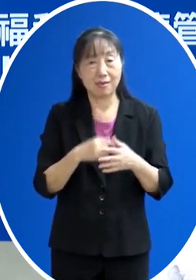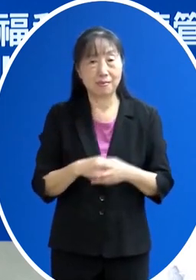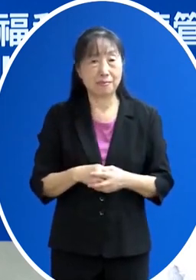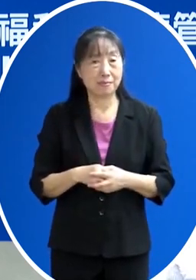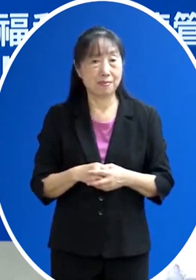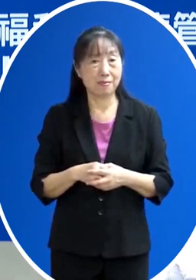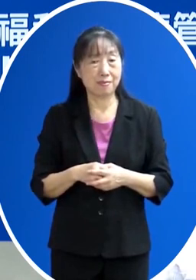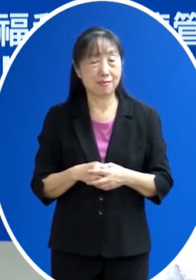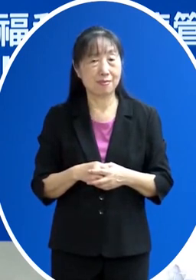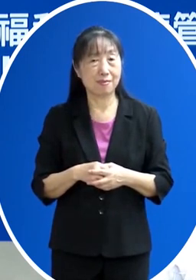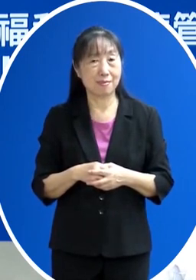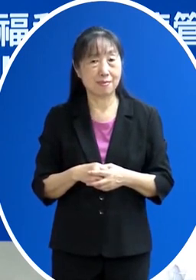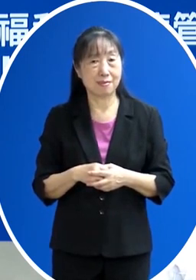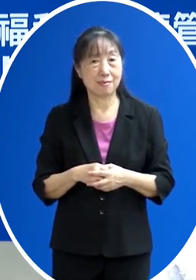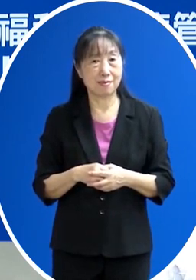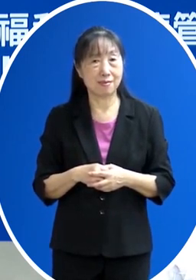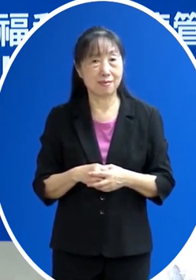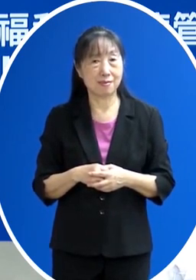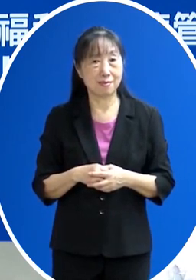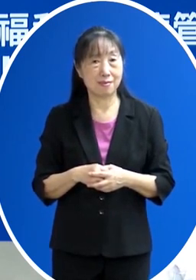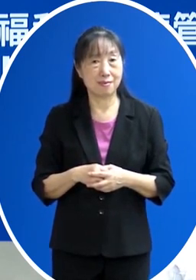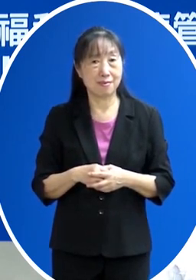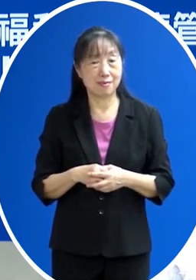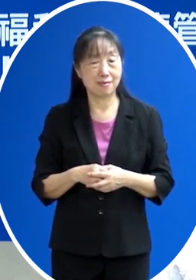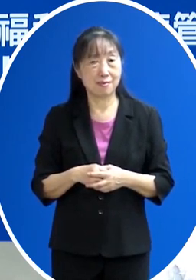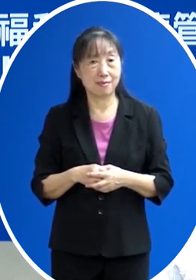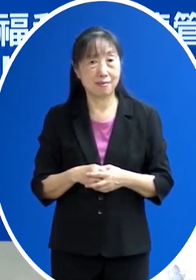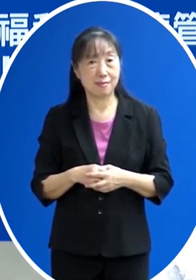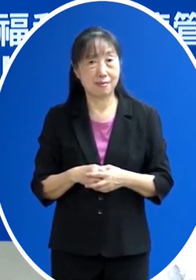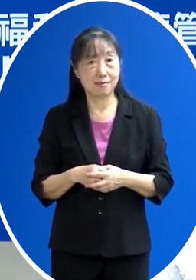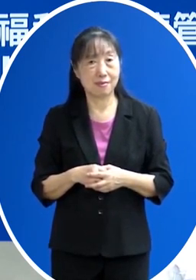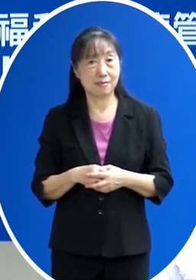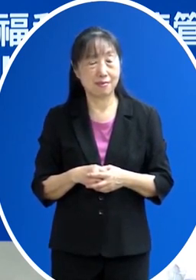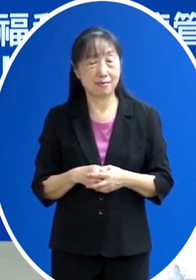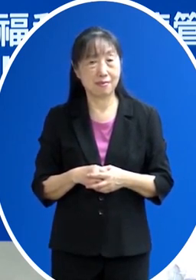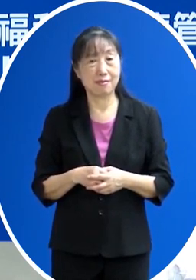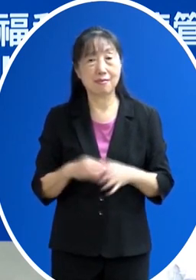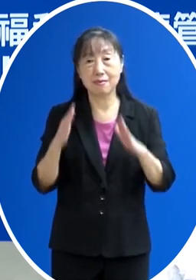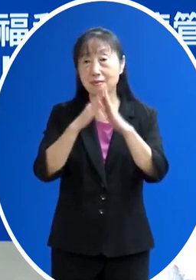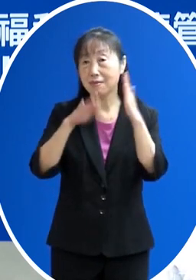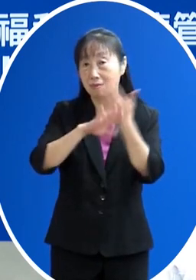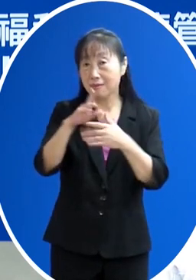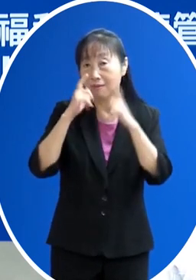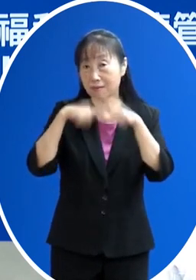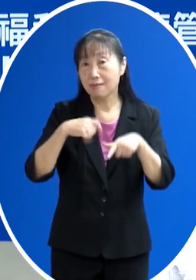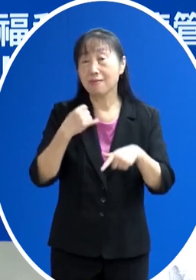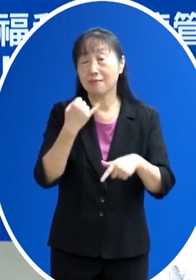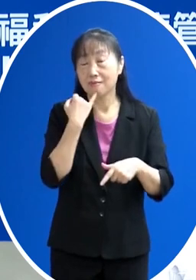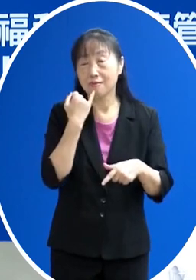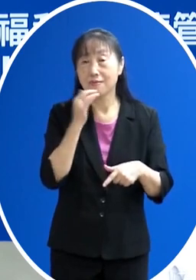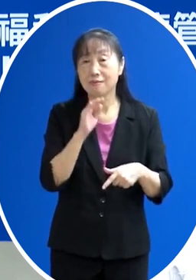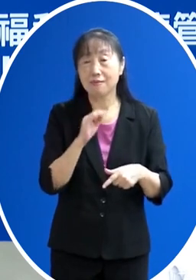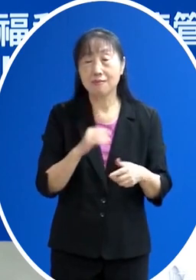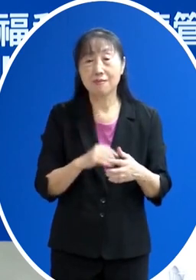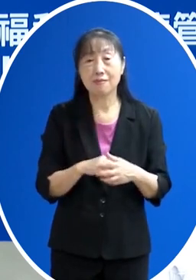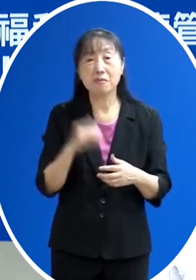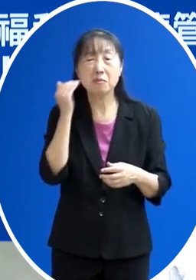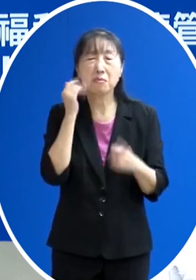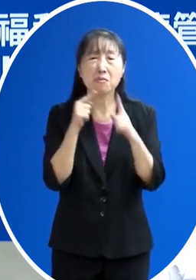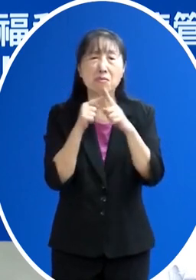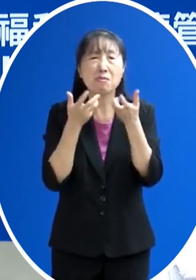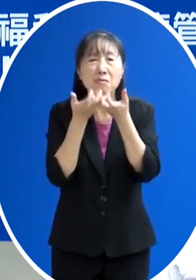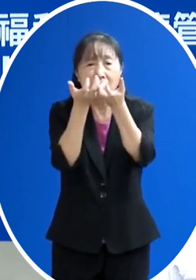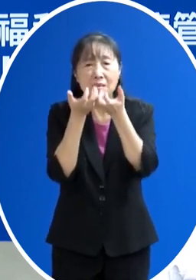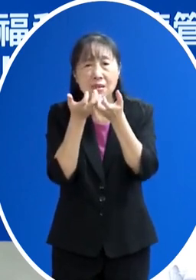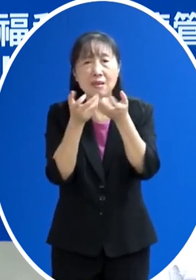那么我想我们如果虽然说室外是不用戴，但是如果人潮